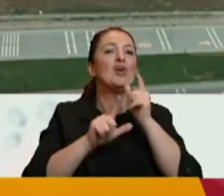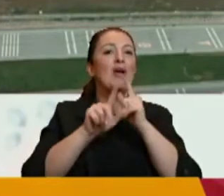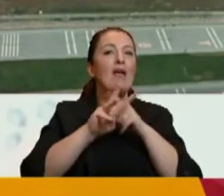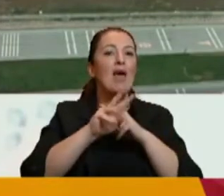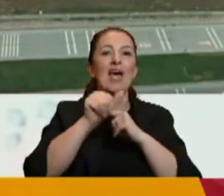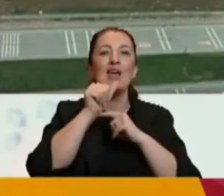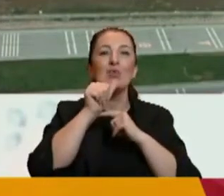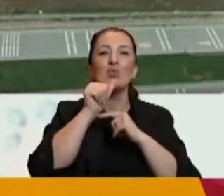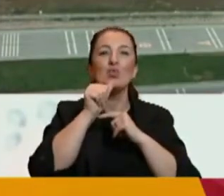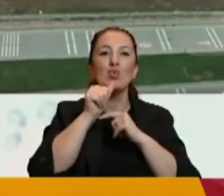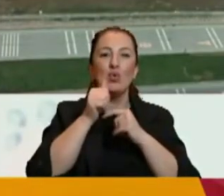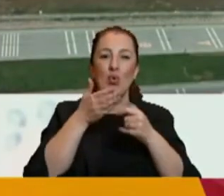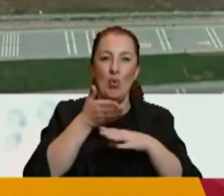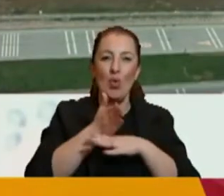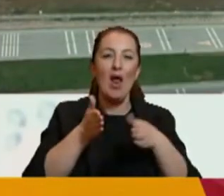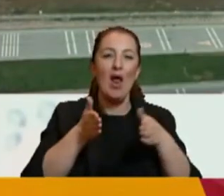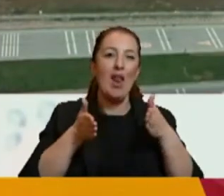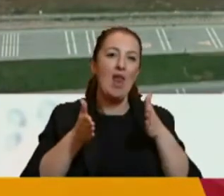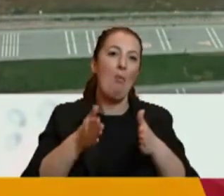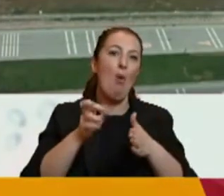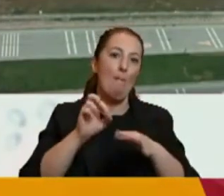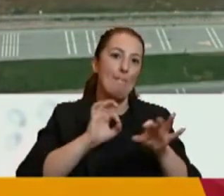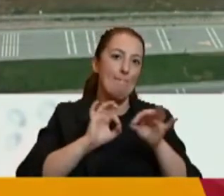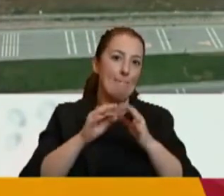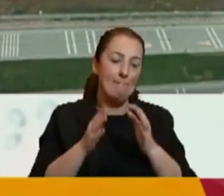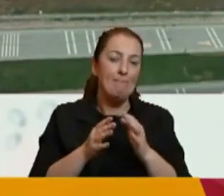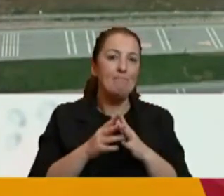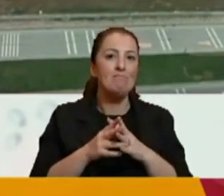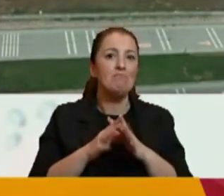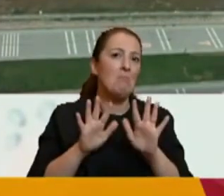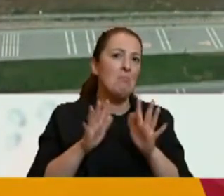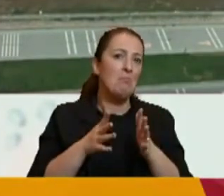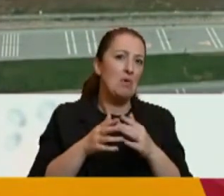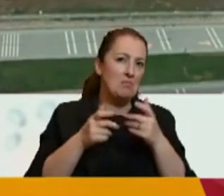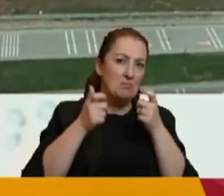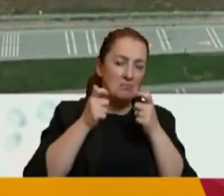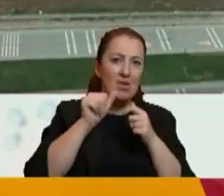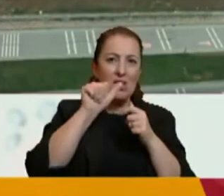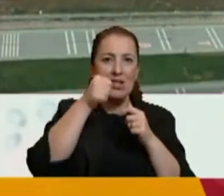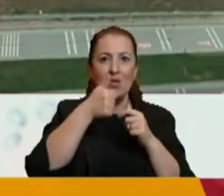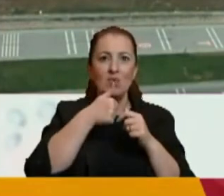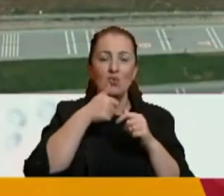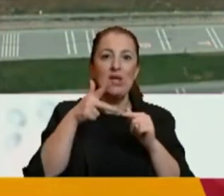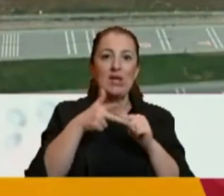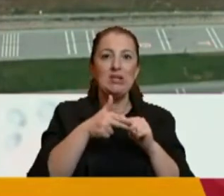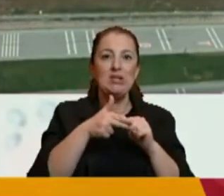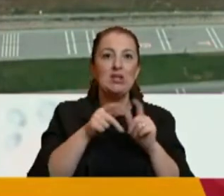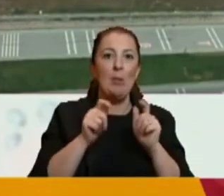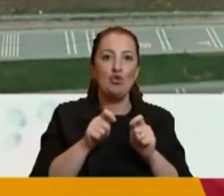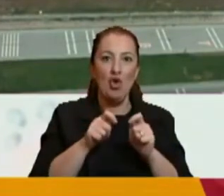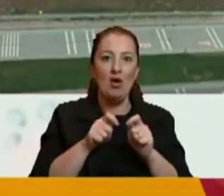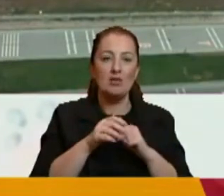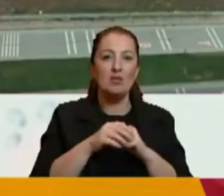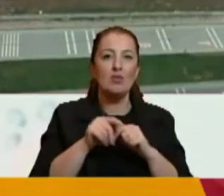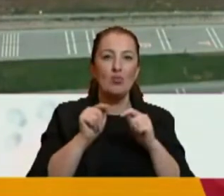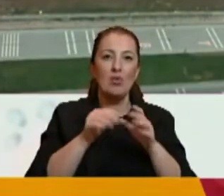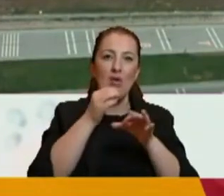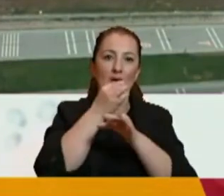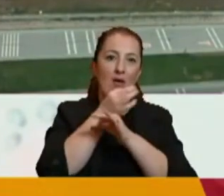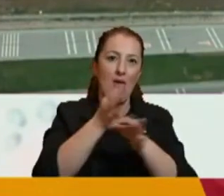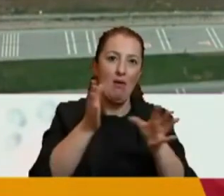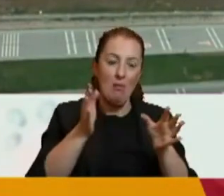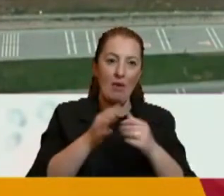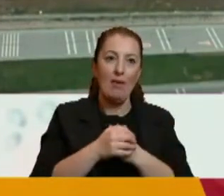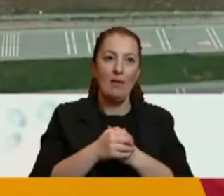şimdi belki dikkatinizi çekti Yarın bir su kesintisi yapacağız bunu hakkında da bilgi